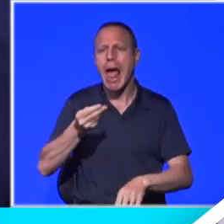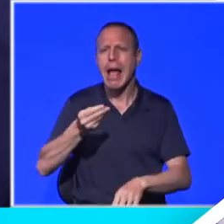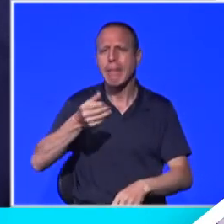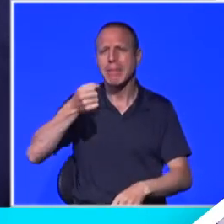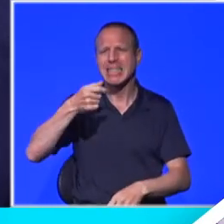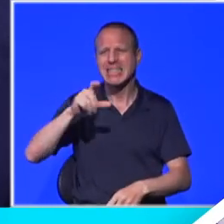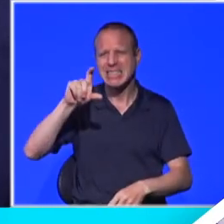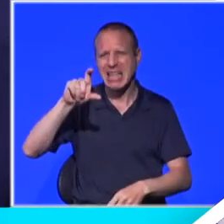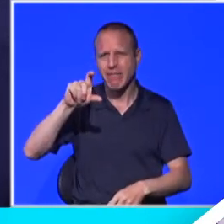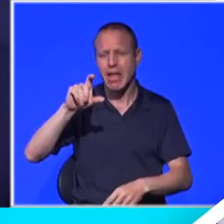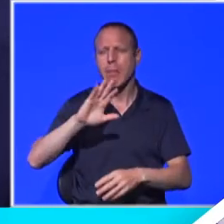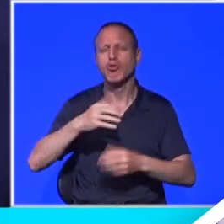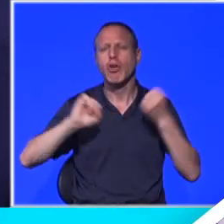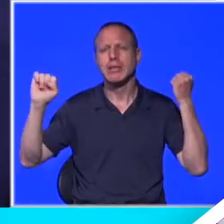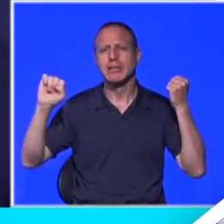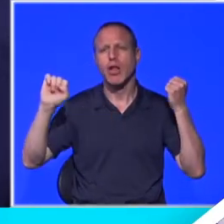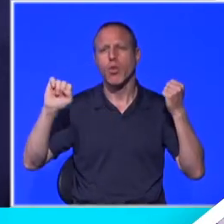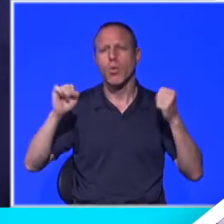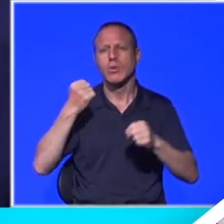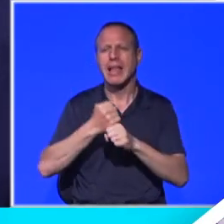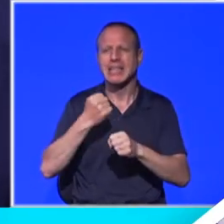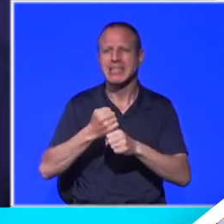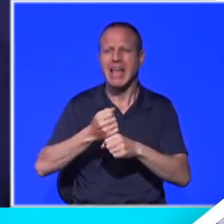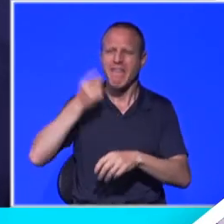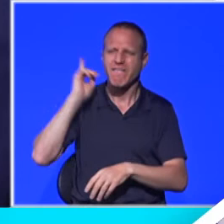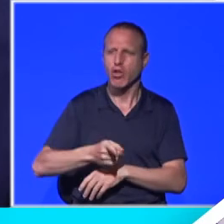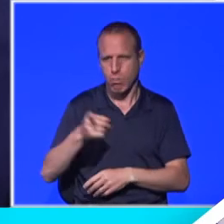תטיל וטו. הנה, הרמת. לא הצלחתי, עשיתי רק ככה.